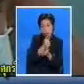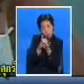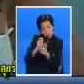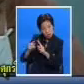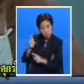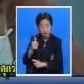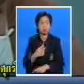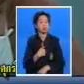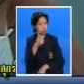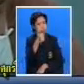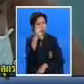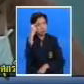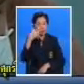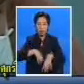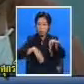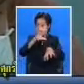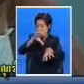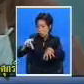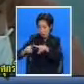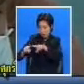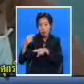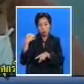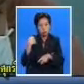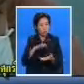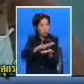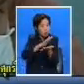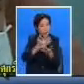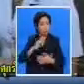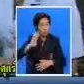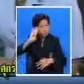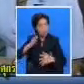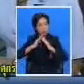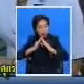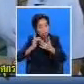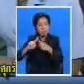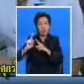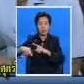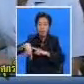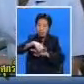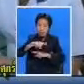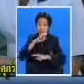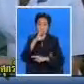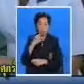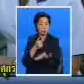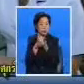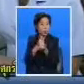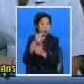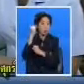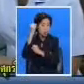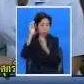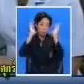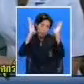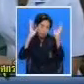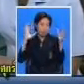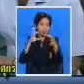นะครับแล้วก็ความรับผิดชอบขององค์กรจะเป็นโรงเรียนสถานประกอบการนะครับถ้าจะรณรงค์นะฮะในเรื่องของการ